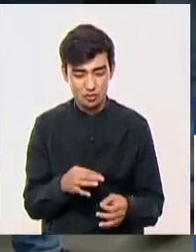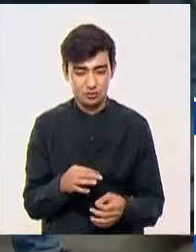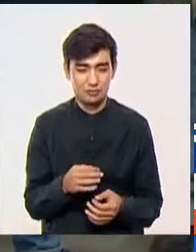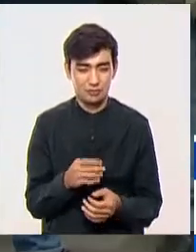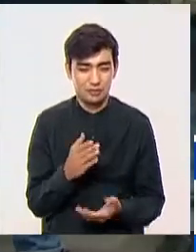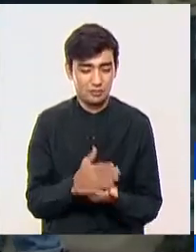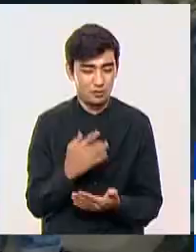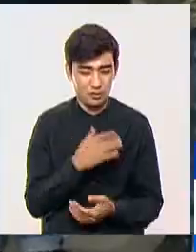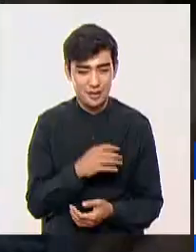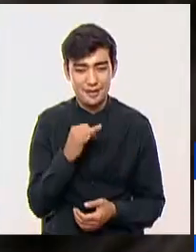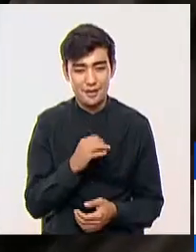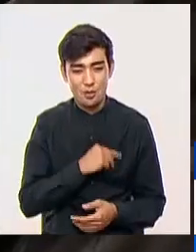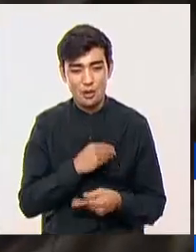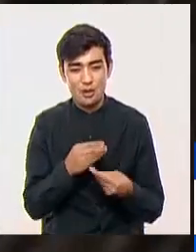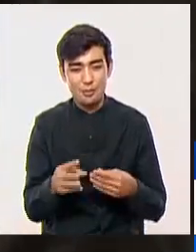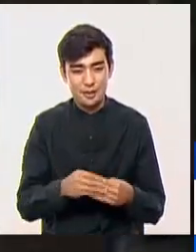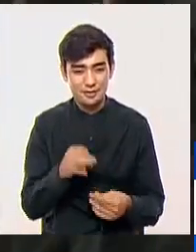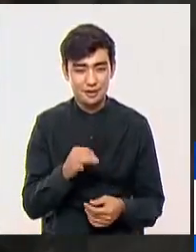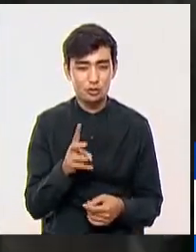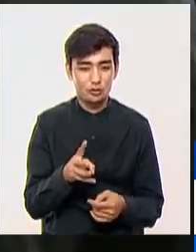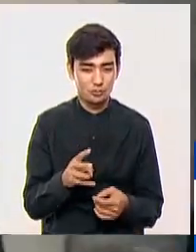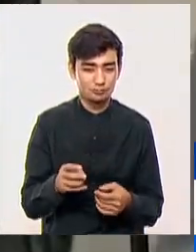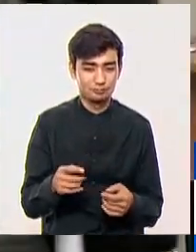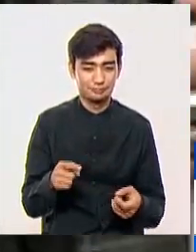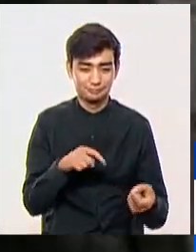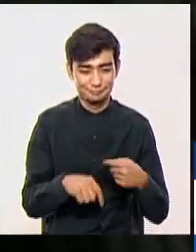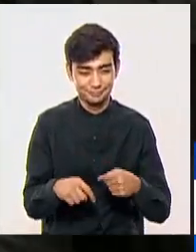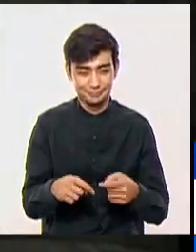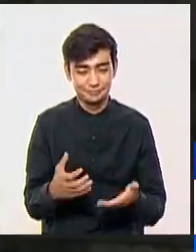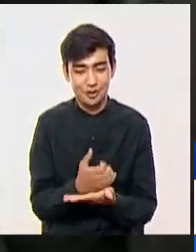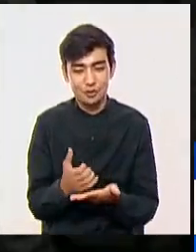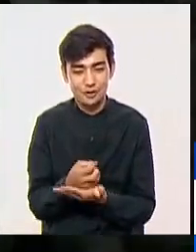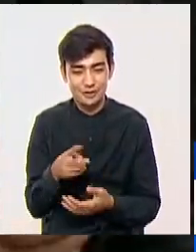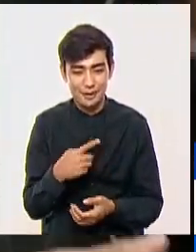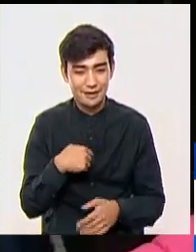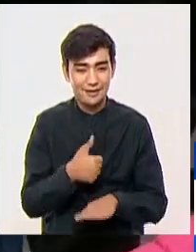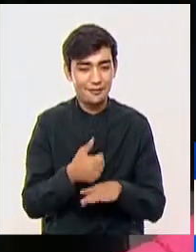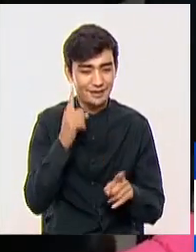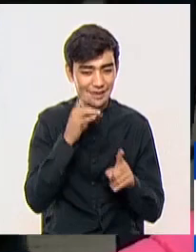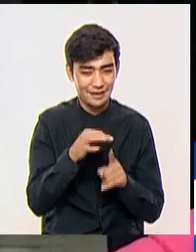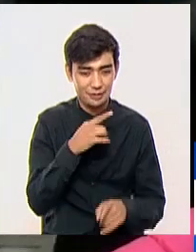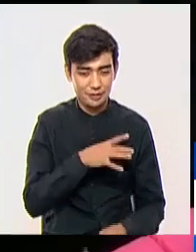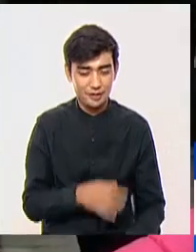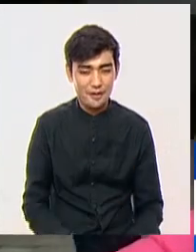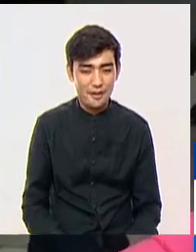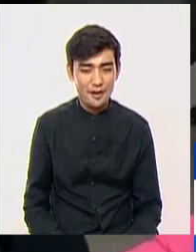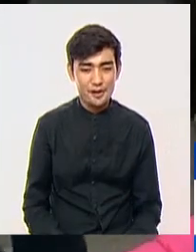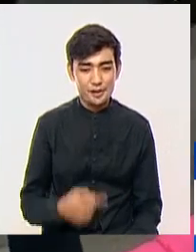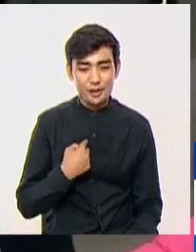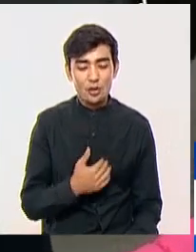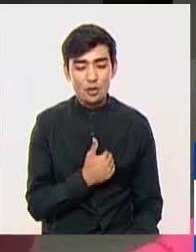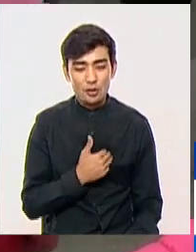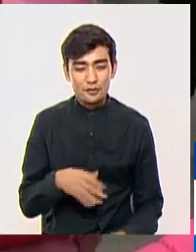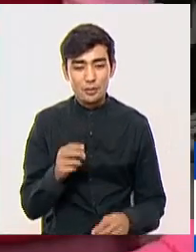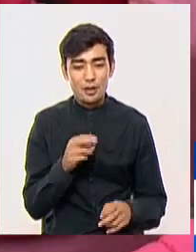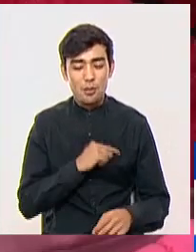жәрменке ұйымдастырушылары жұмыс берушілер мен жұмыссыз кісілерді байланыстыру басты мақсатымыздың бірі деп отыр. Бұл алаңда жұмыс